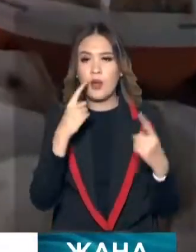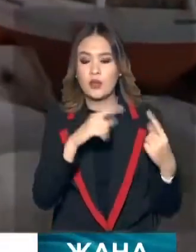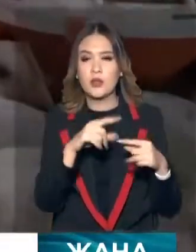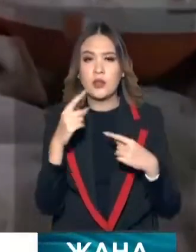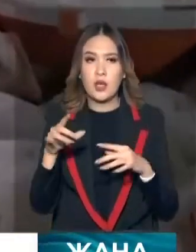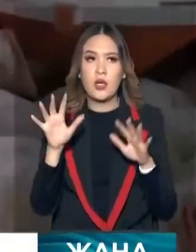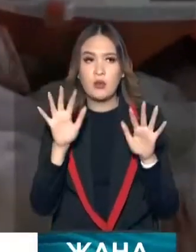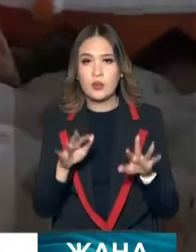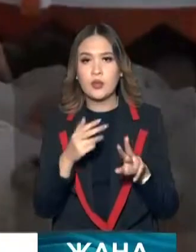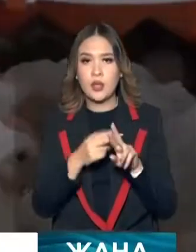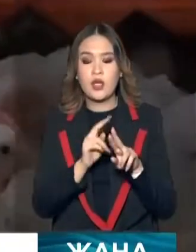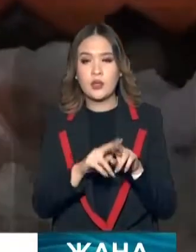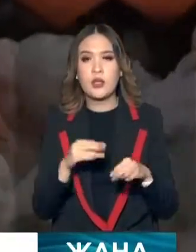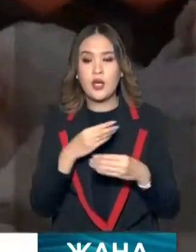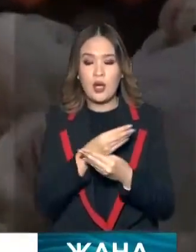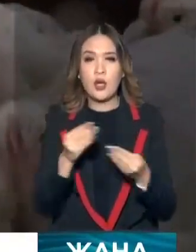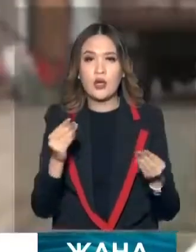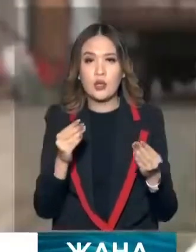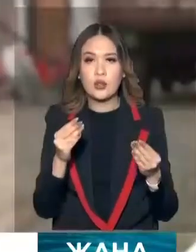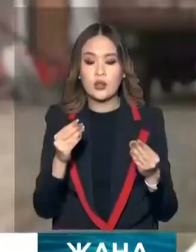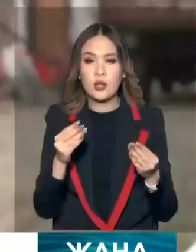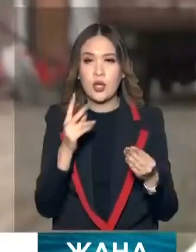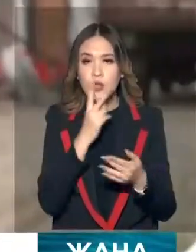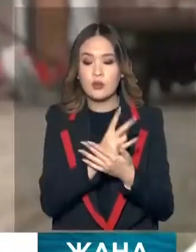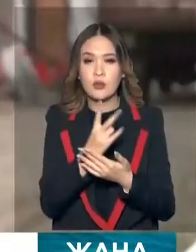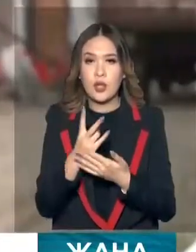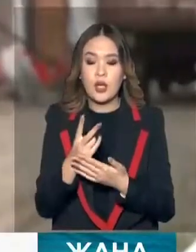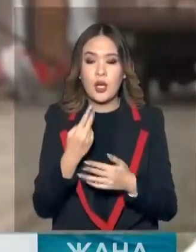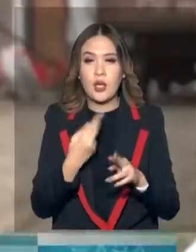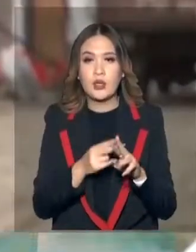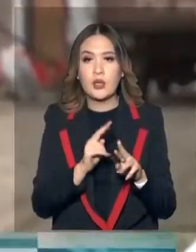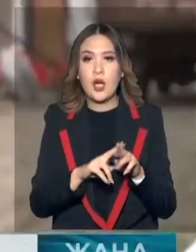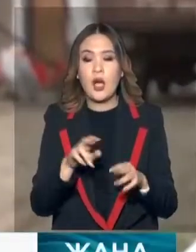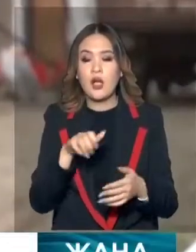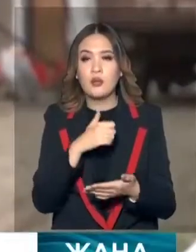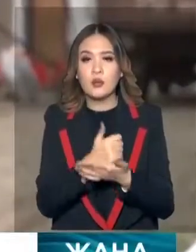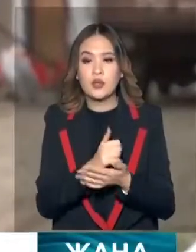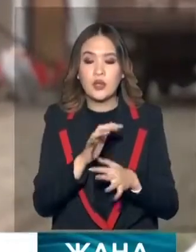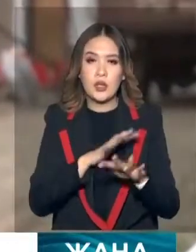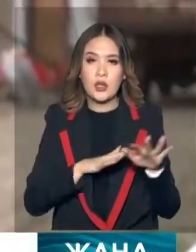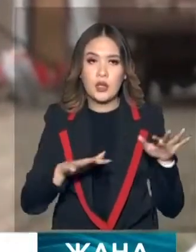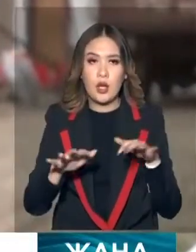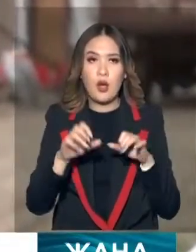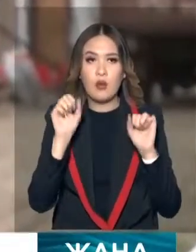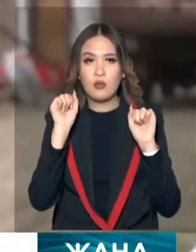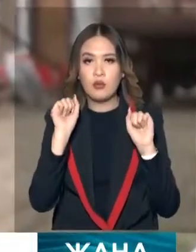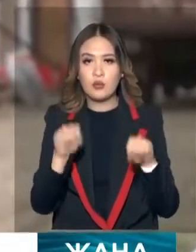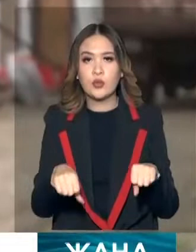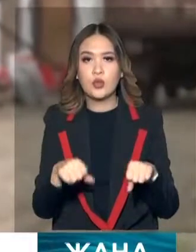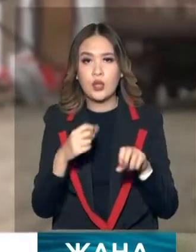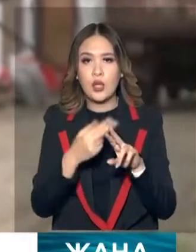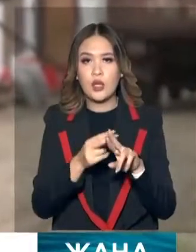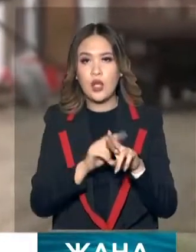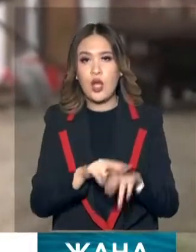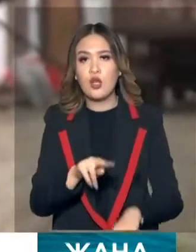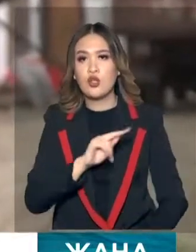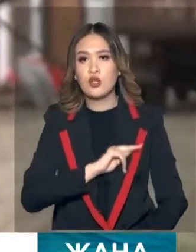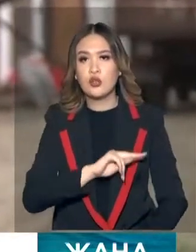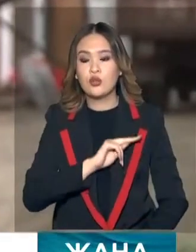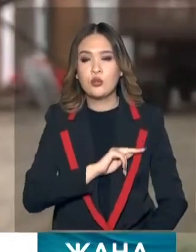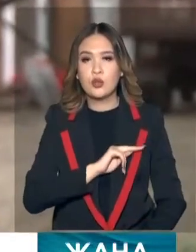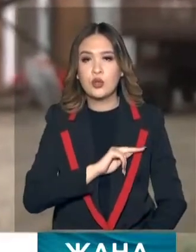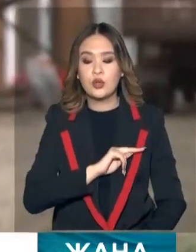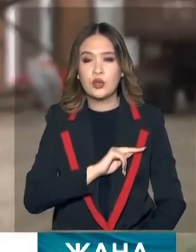мекен тұрғындары тарапынан қызығушылық артқан. Осы ауылымыздың еліне мүмкіндік беріп жатырмыз. Жұмыс